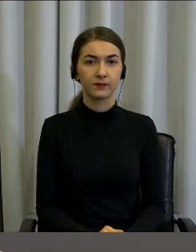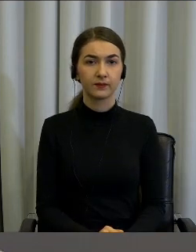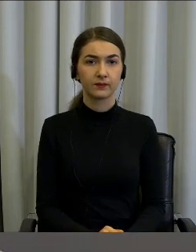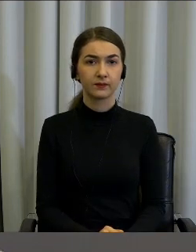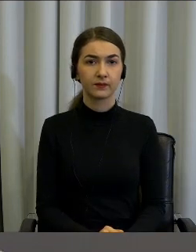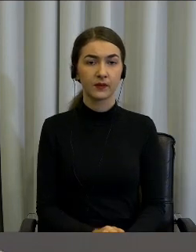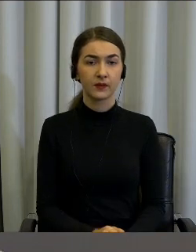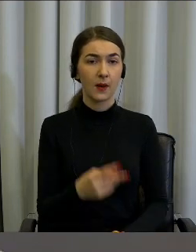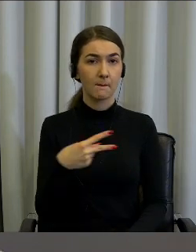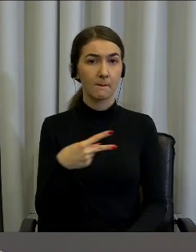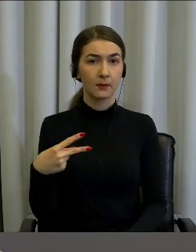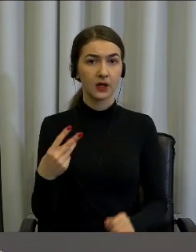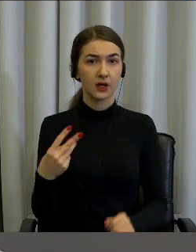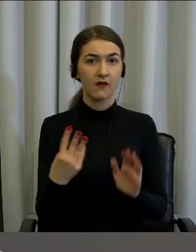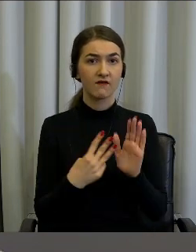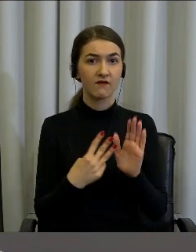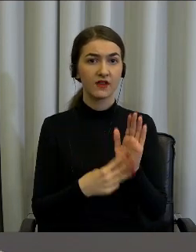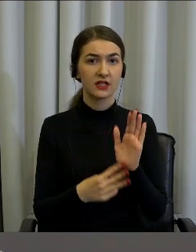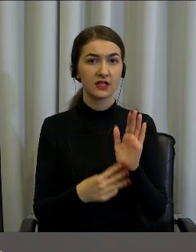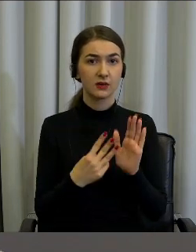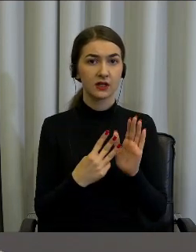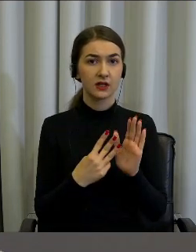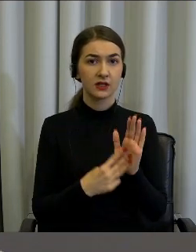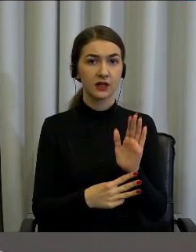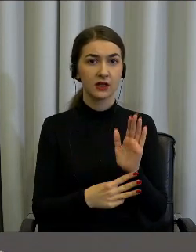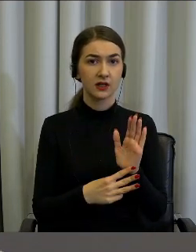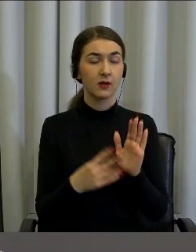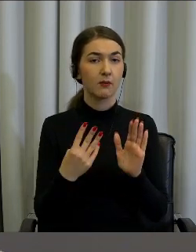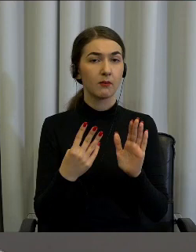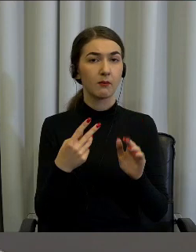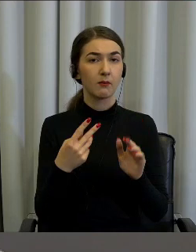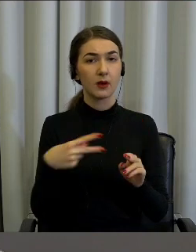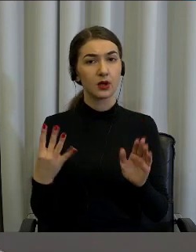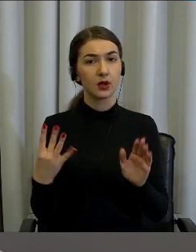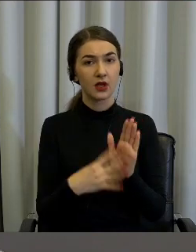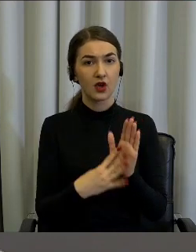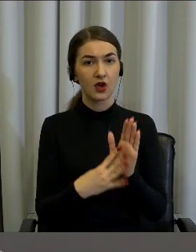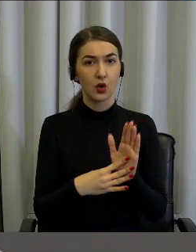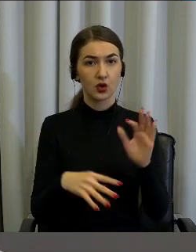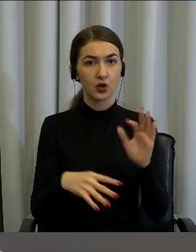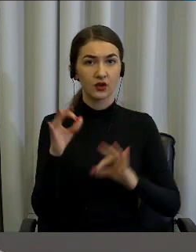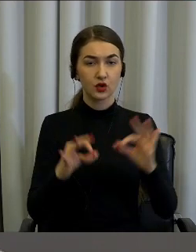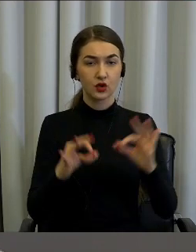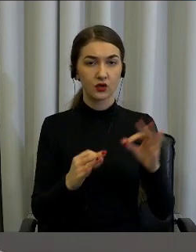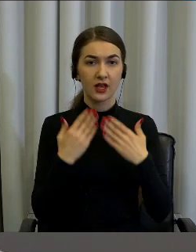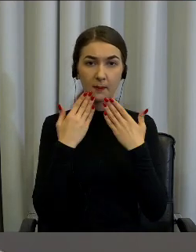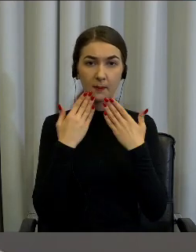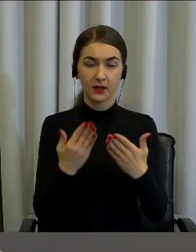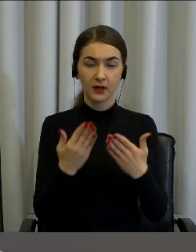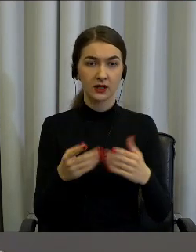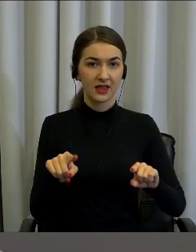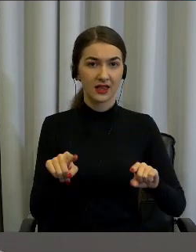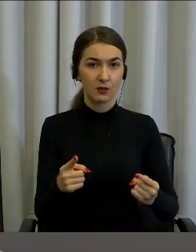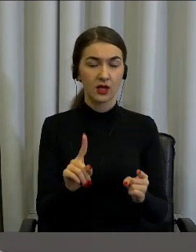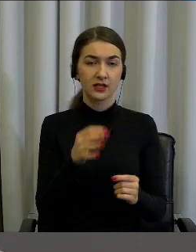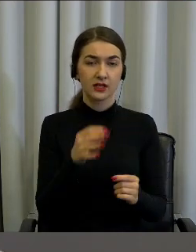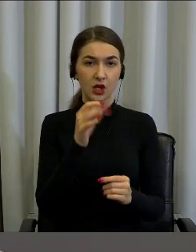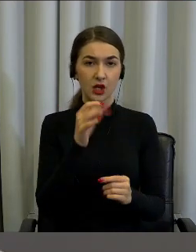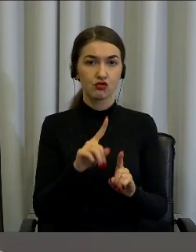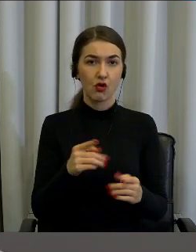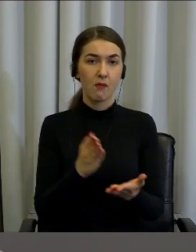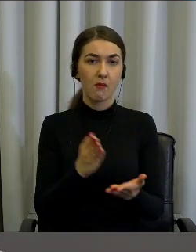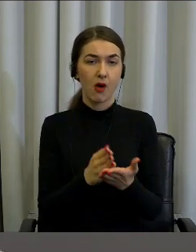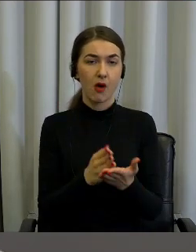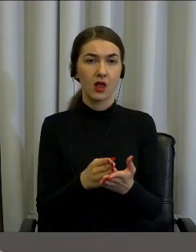приблизно 80 приблизно 90% опитаних нами затриманих повідомили що зазнали катувань і